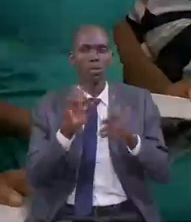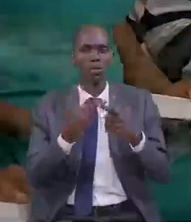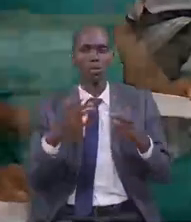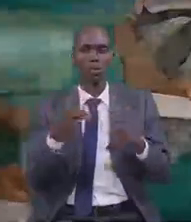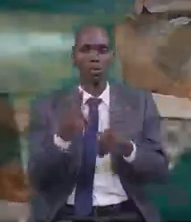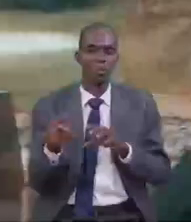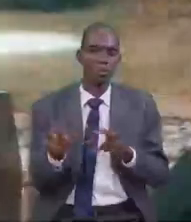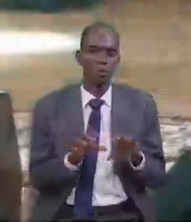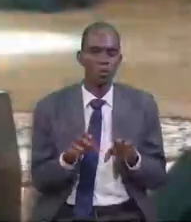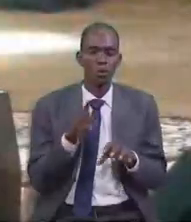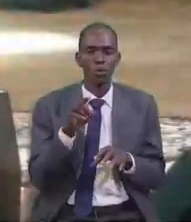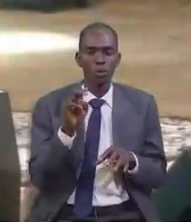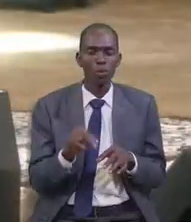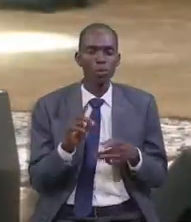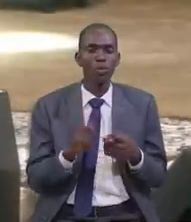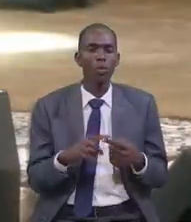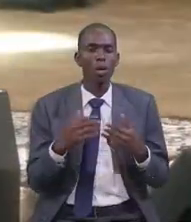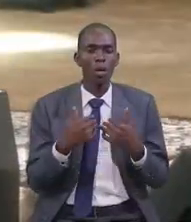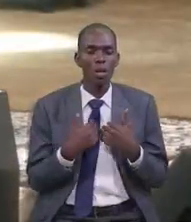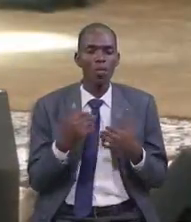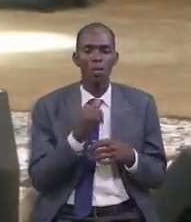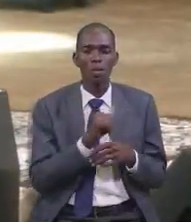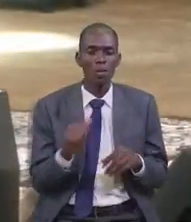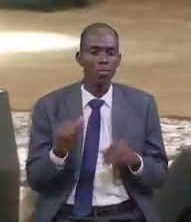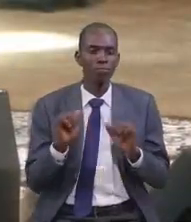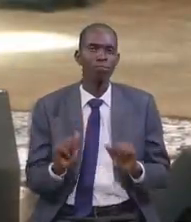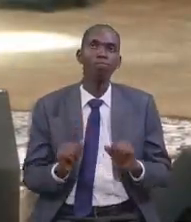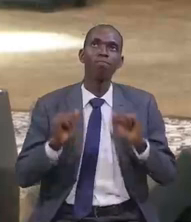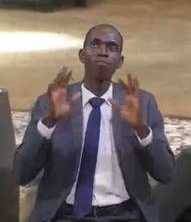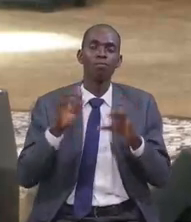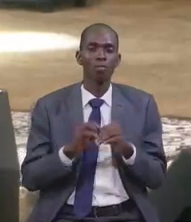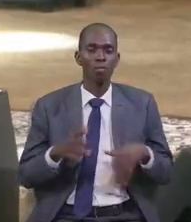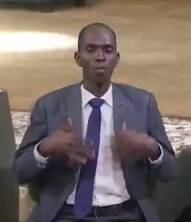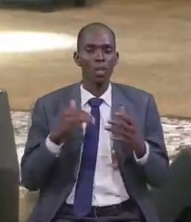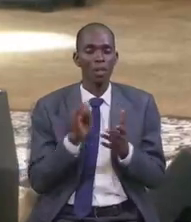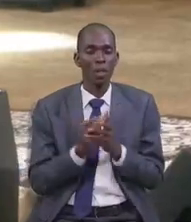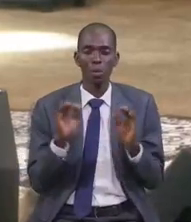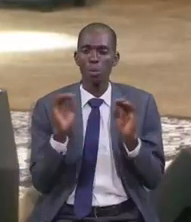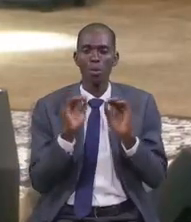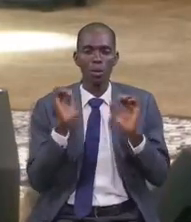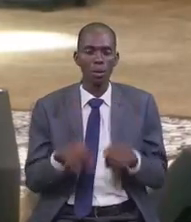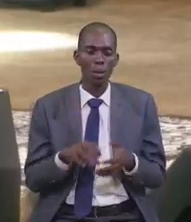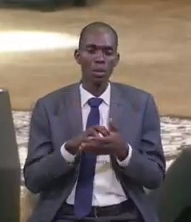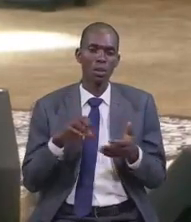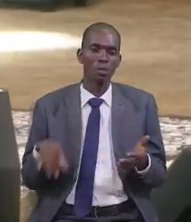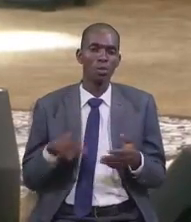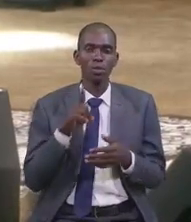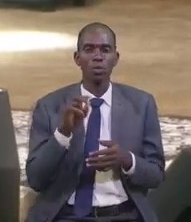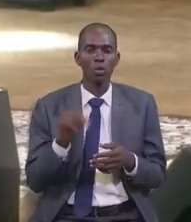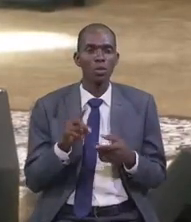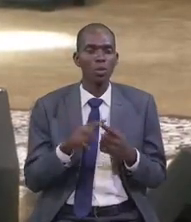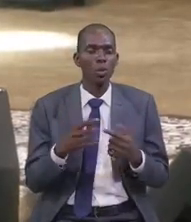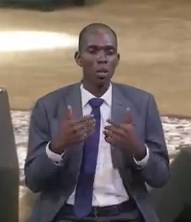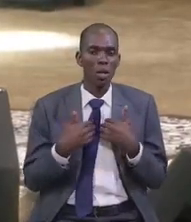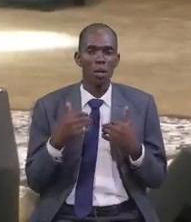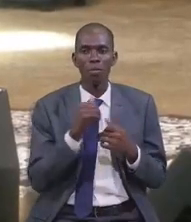vous faut avoir une dévotion dans la vie que rien ne peut ôter. Vous devez avoir